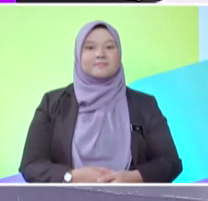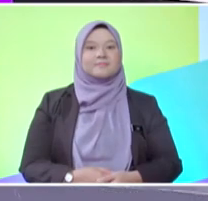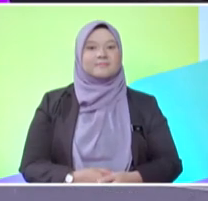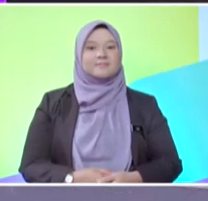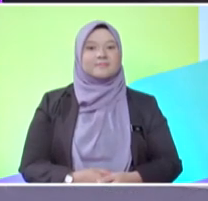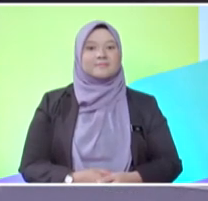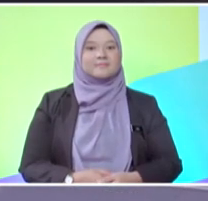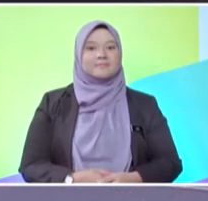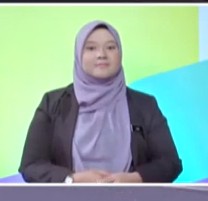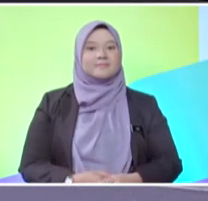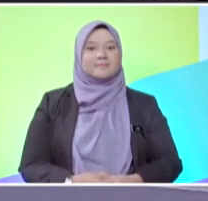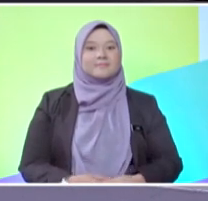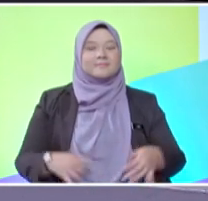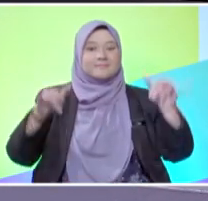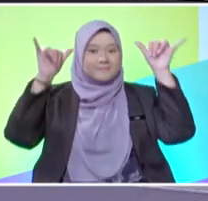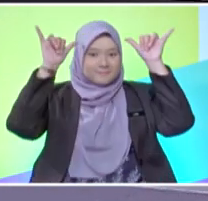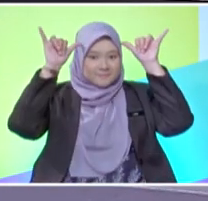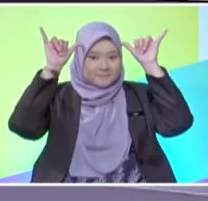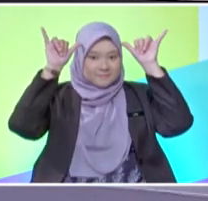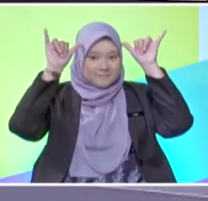dan yang terakhir cekgu